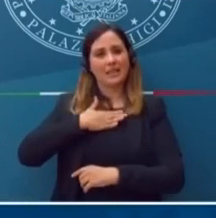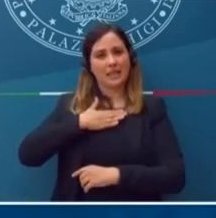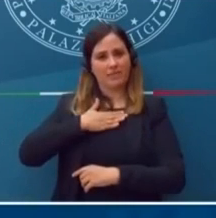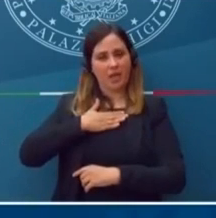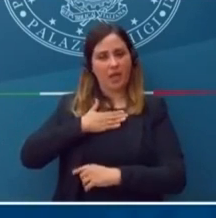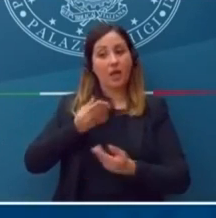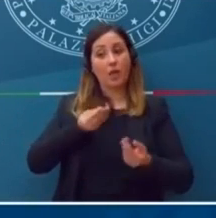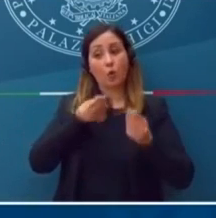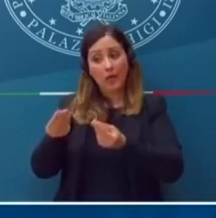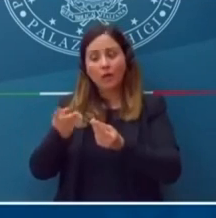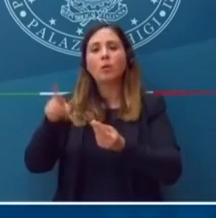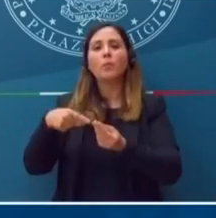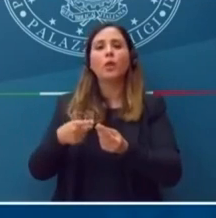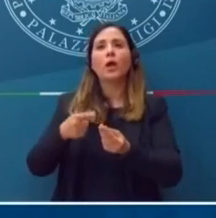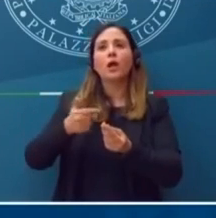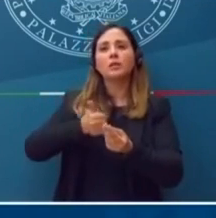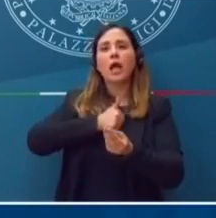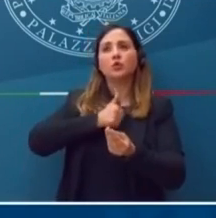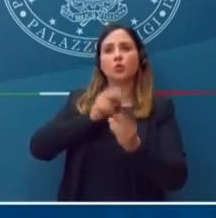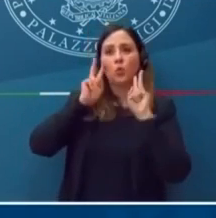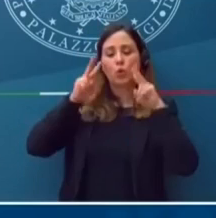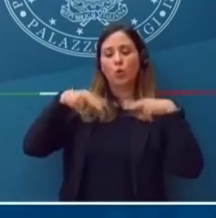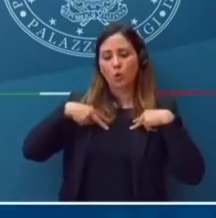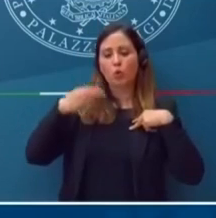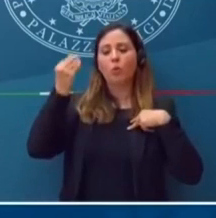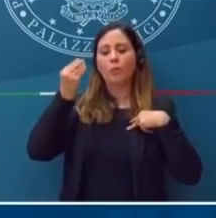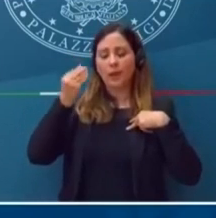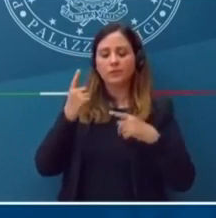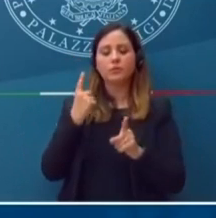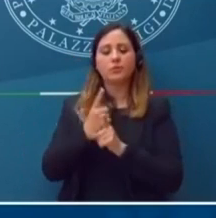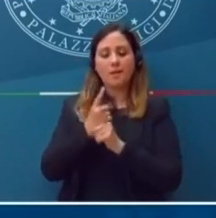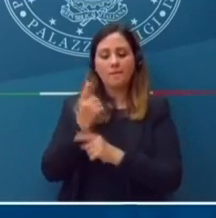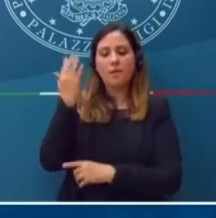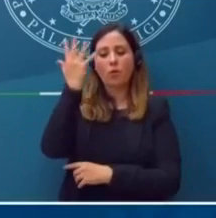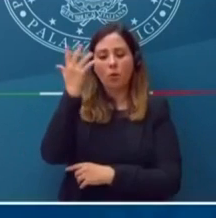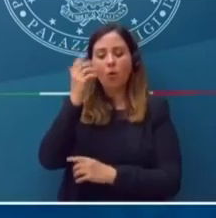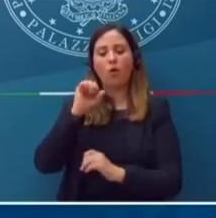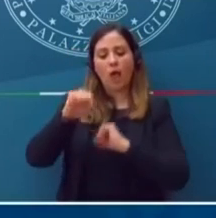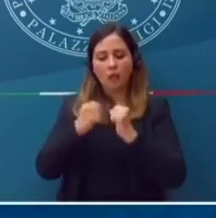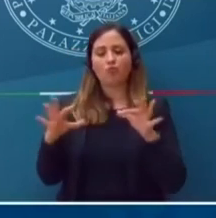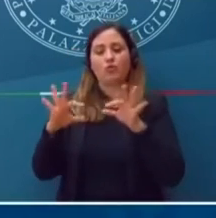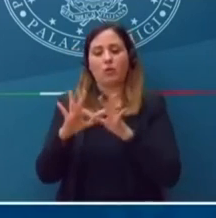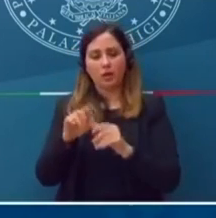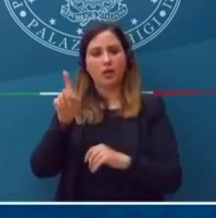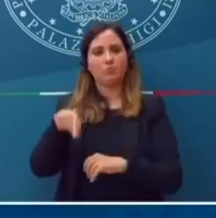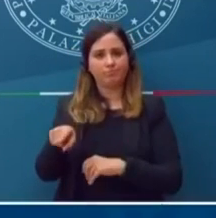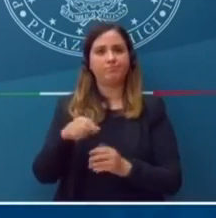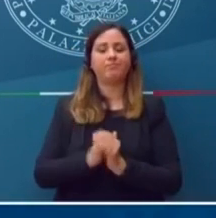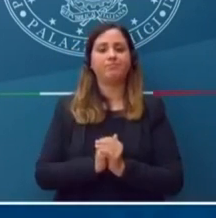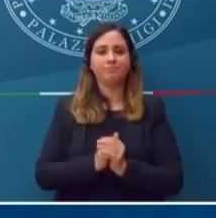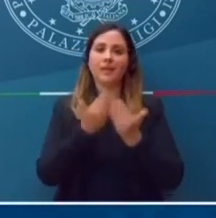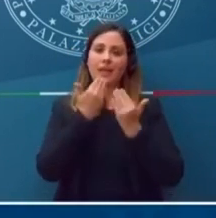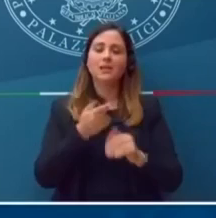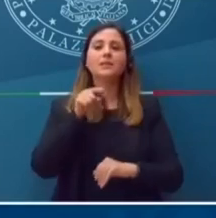dato nel riflettere e nell'agire su questo problema. Grazie. Ci sarebbe la